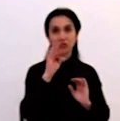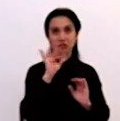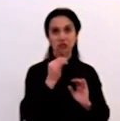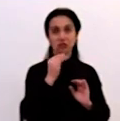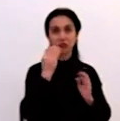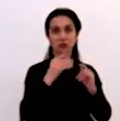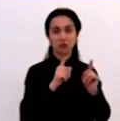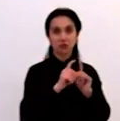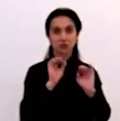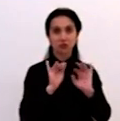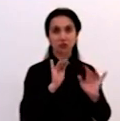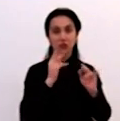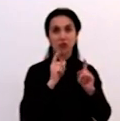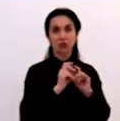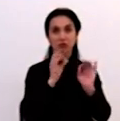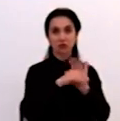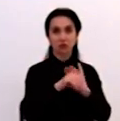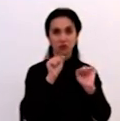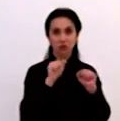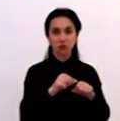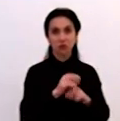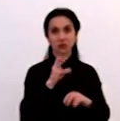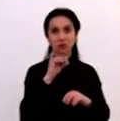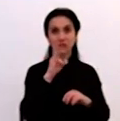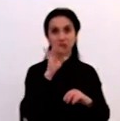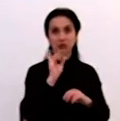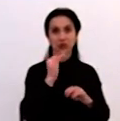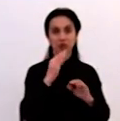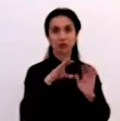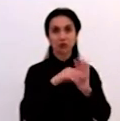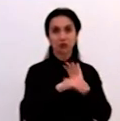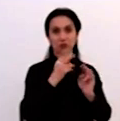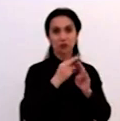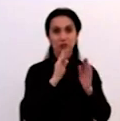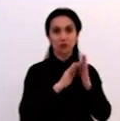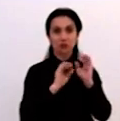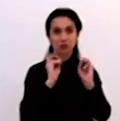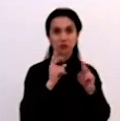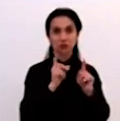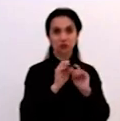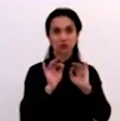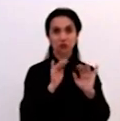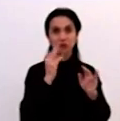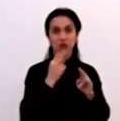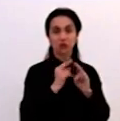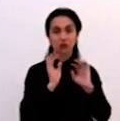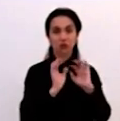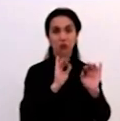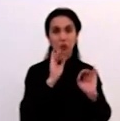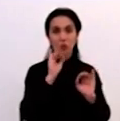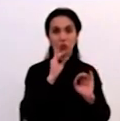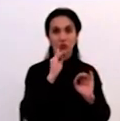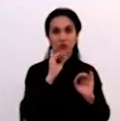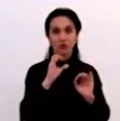tashkiliy tadbirlarni kiritishimiz mumkin ekan. Texnik tashkiliy tadbirlarda xavfsizlik choralarini ta'minlash uchun ofis